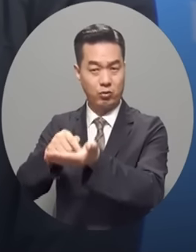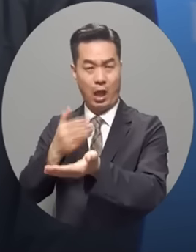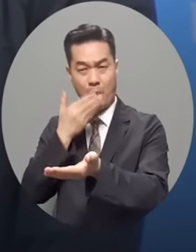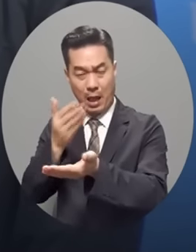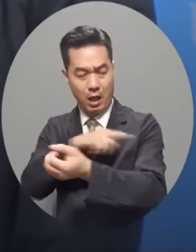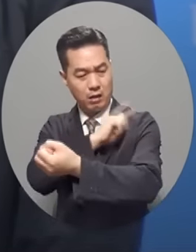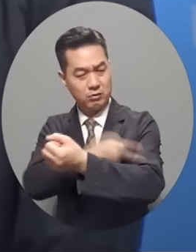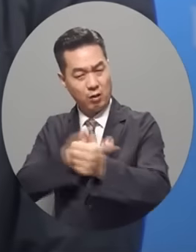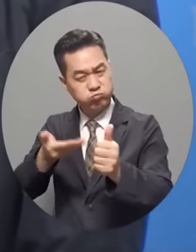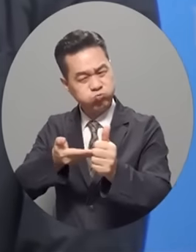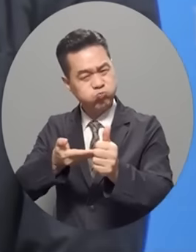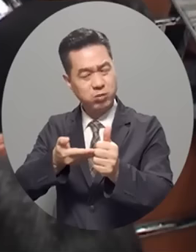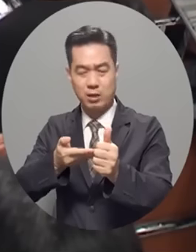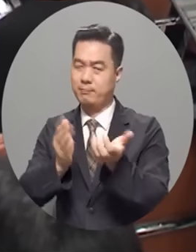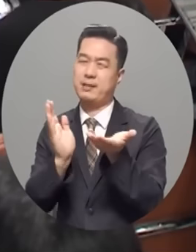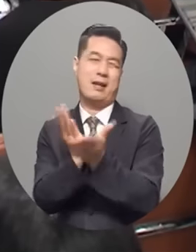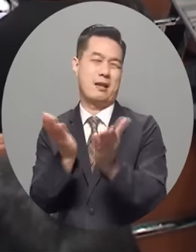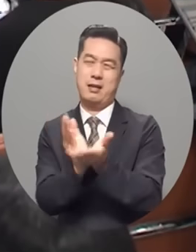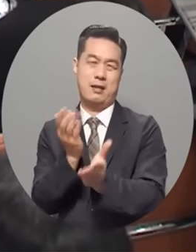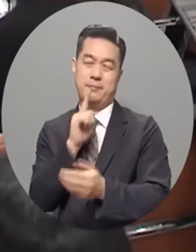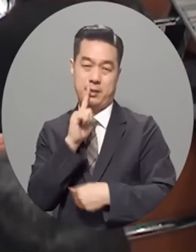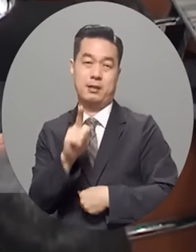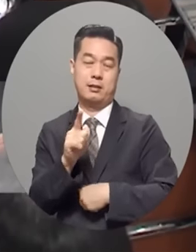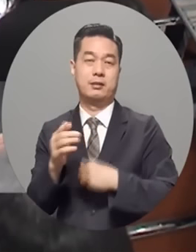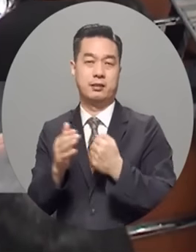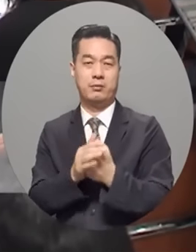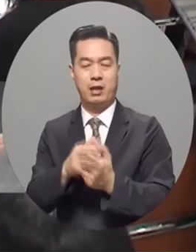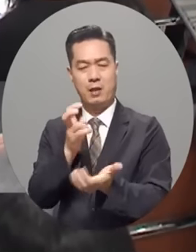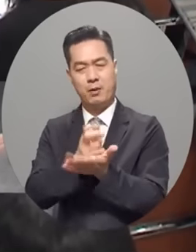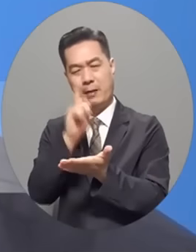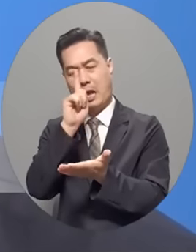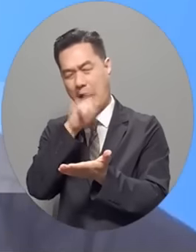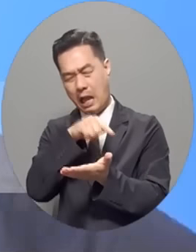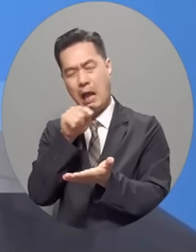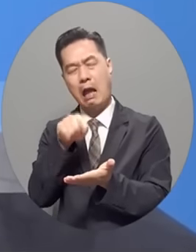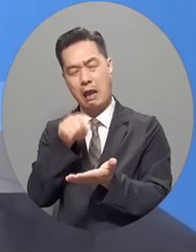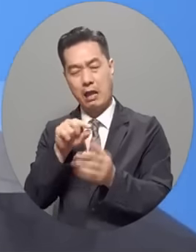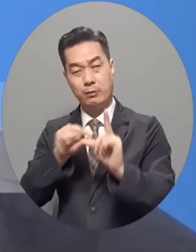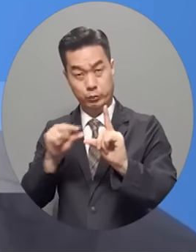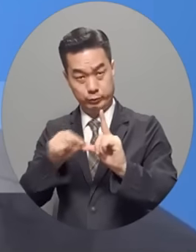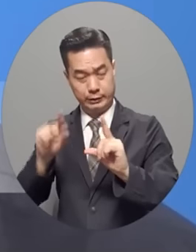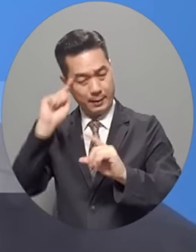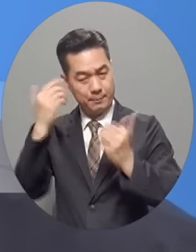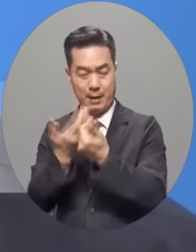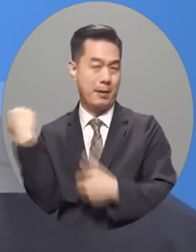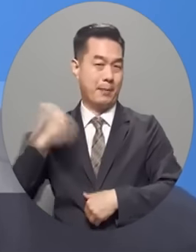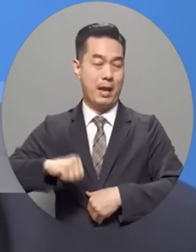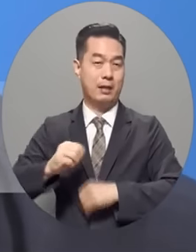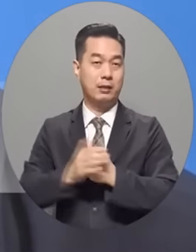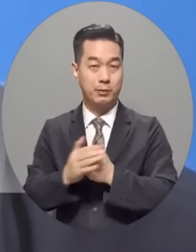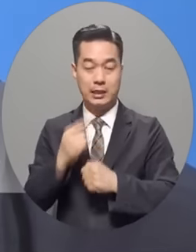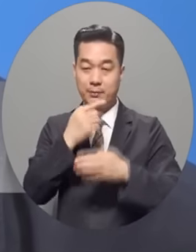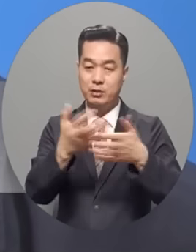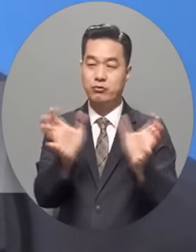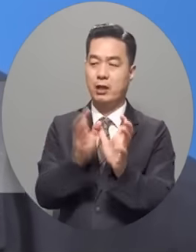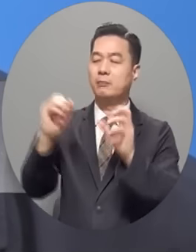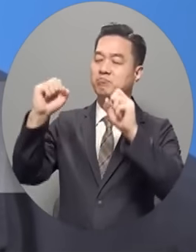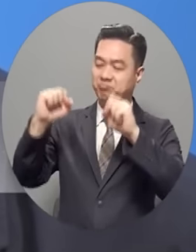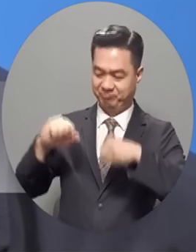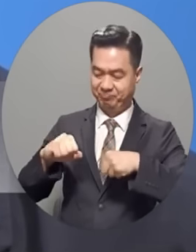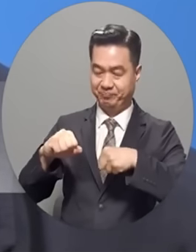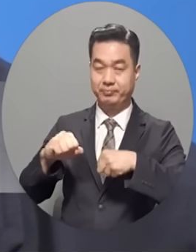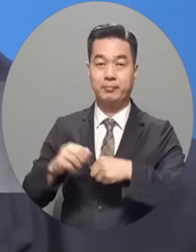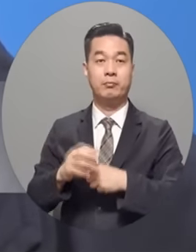있다는 조항을 문제 삼았습니다. 악법적 권한, 독소 조항이라고 반발하자 민주당이 이 의견을 받아들였고